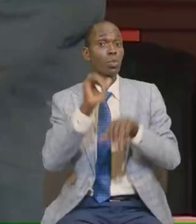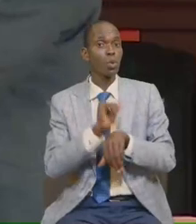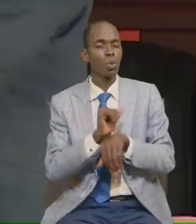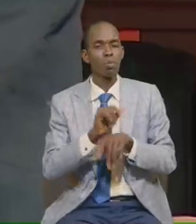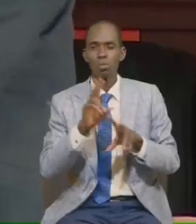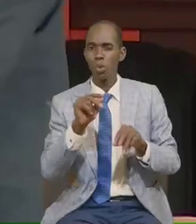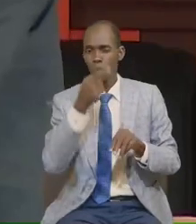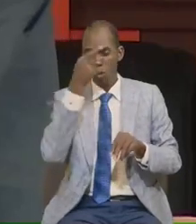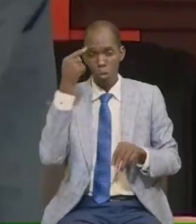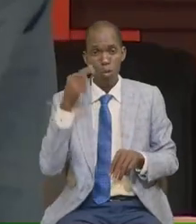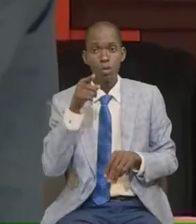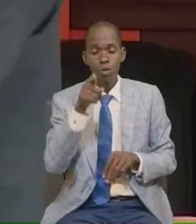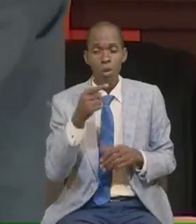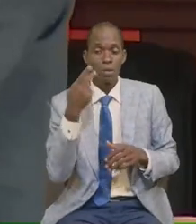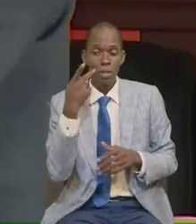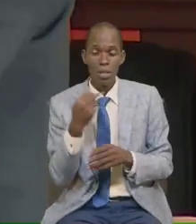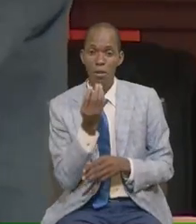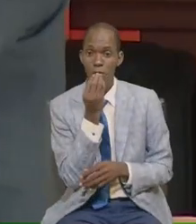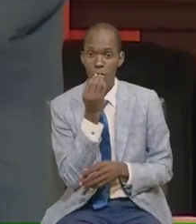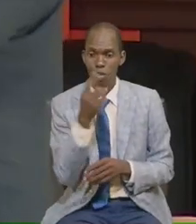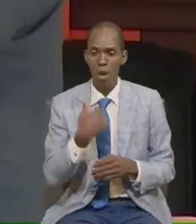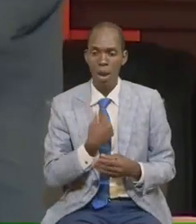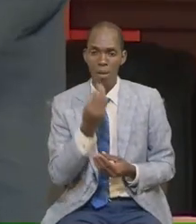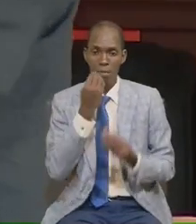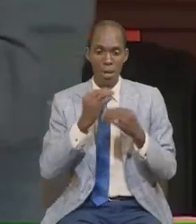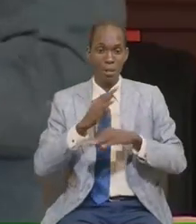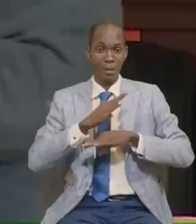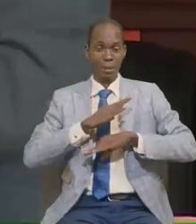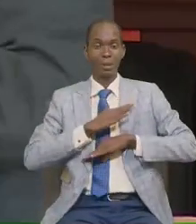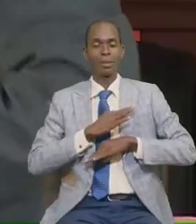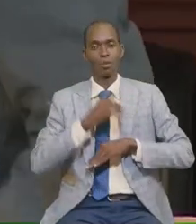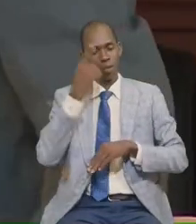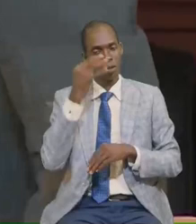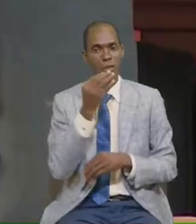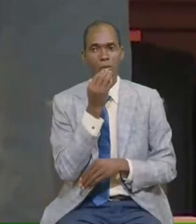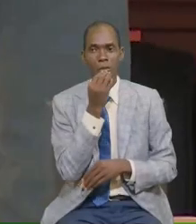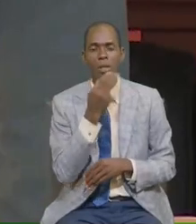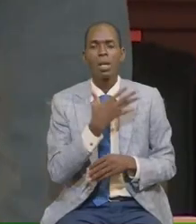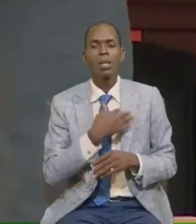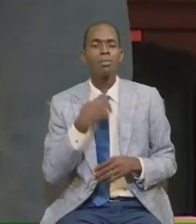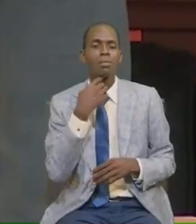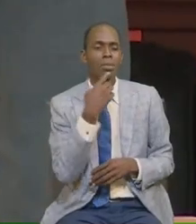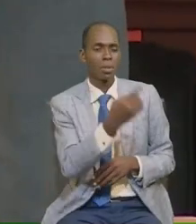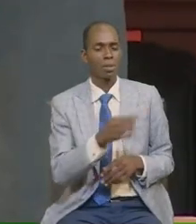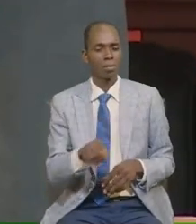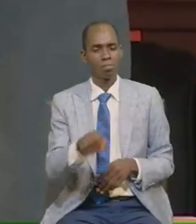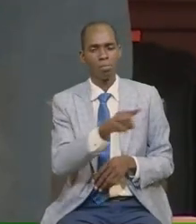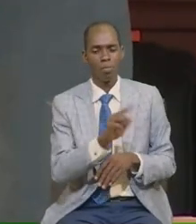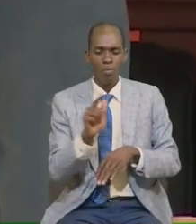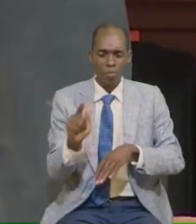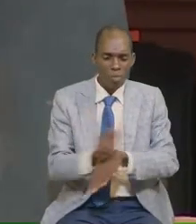pleins vous avez mangé et pour cela vous me cherchez de travailler non pour la nourriture qui